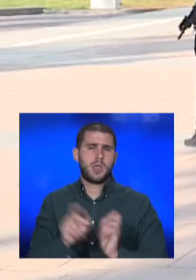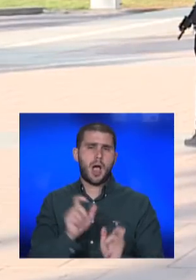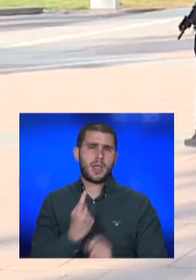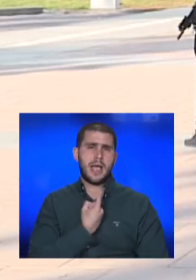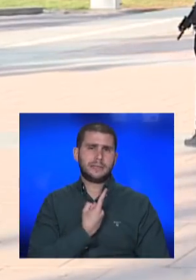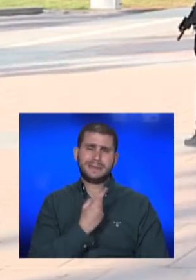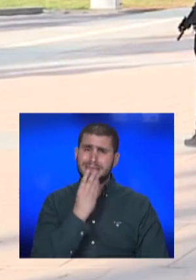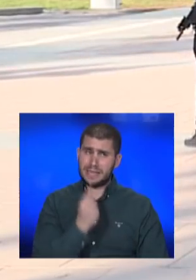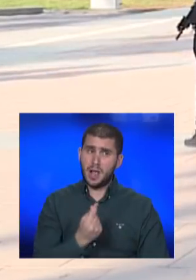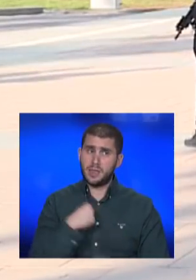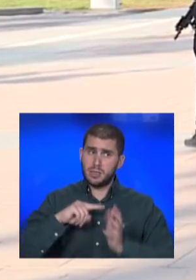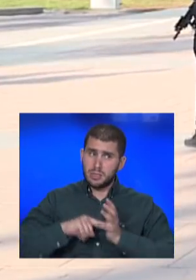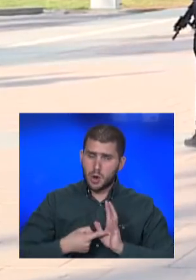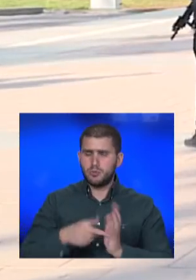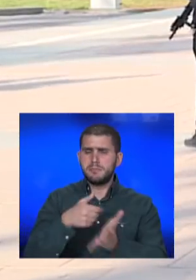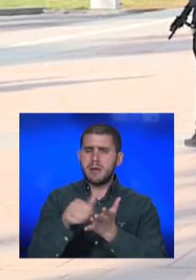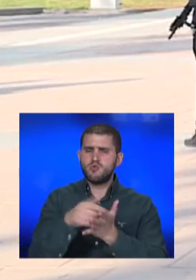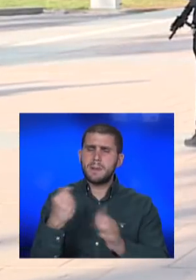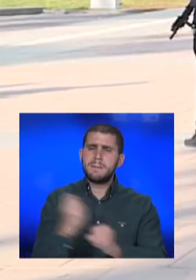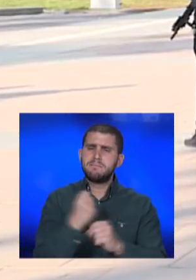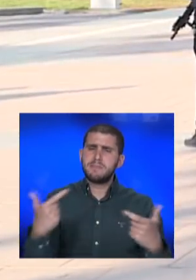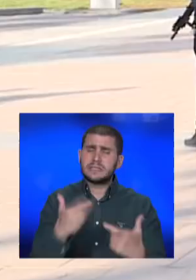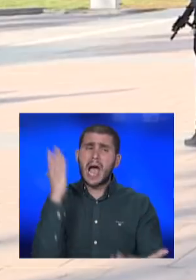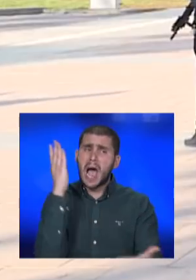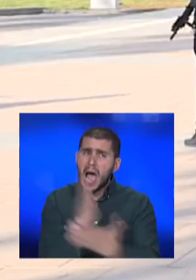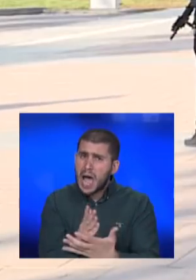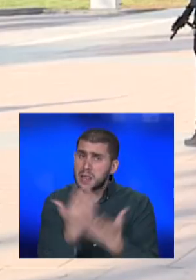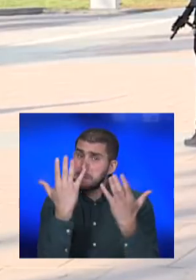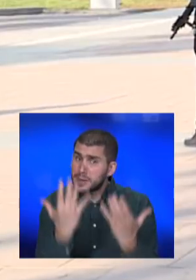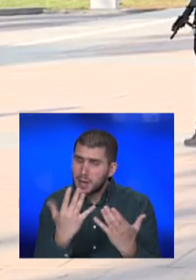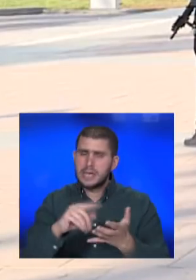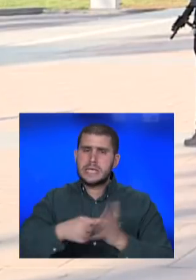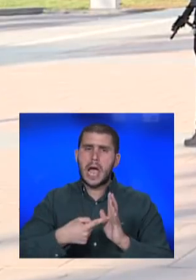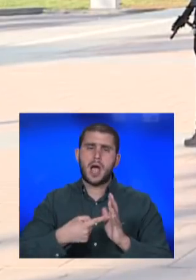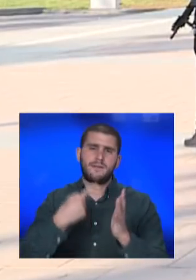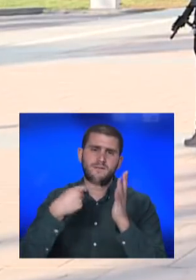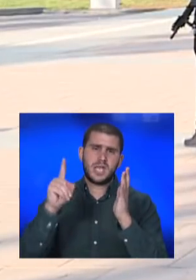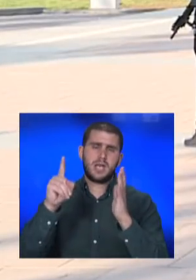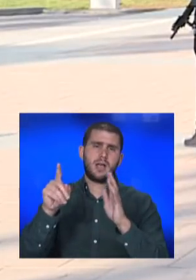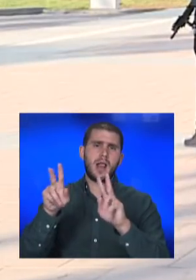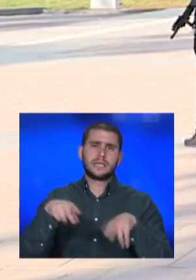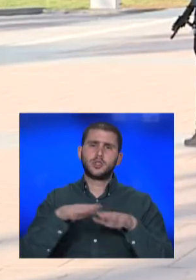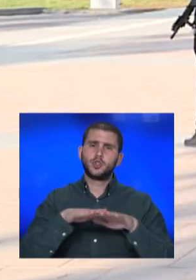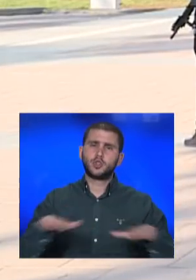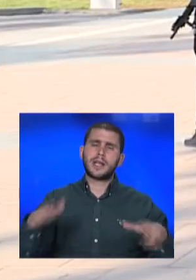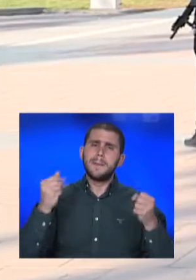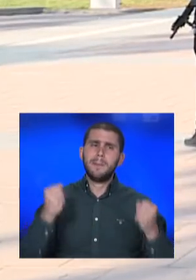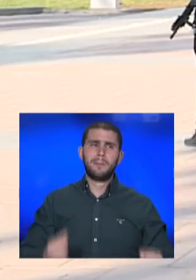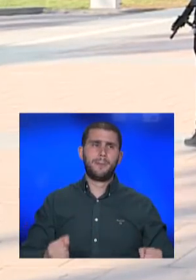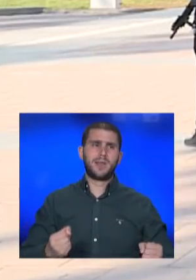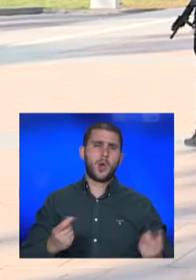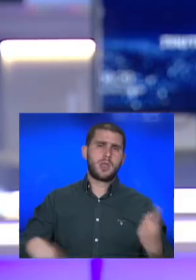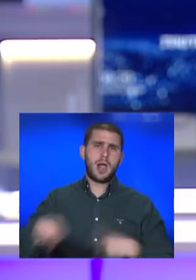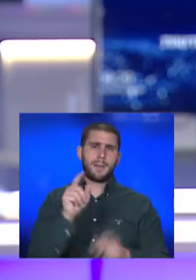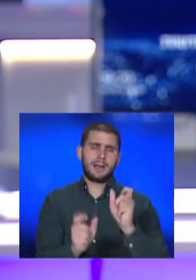נחוש להמשיך במבצע הזה עד שיושג היעד שלו להחזיר את השקט והביטחון לכם, אזרחי ישראל.